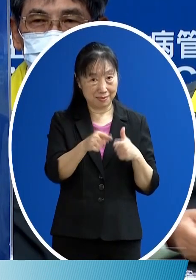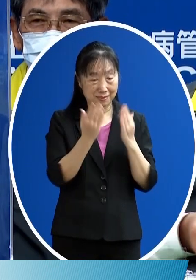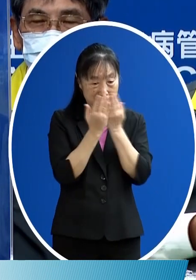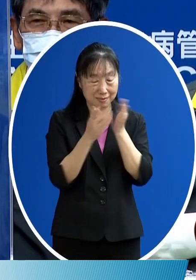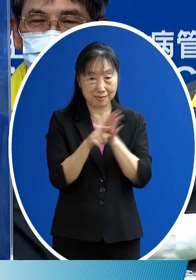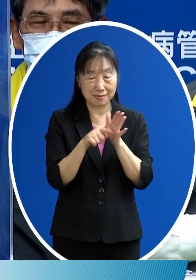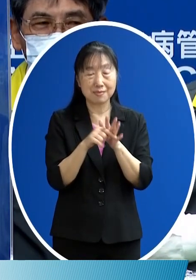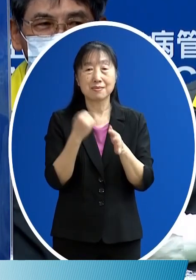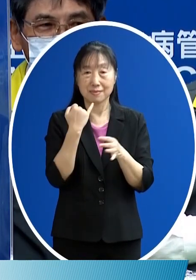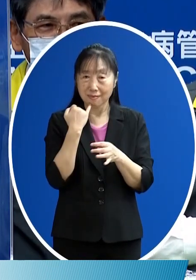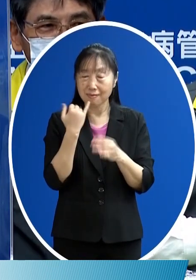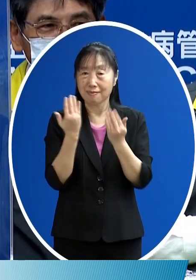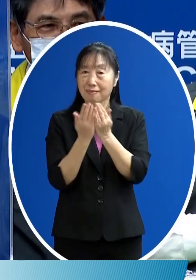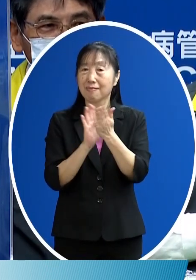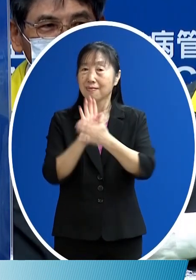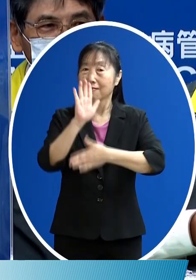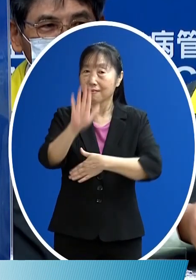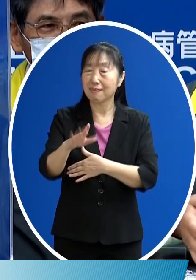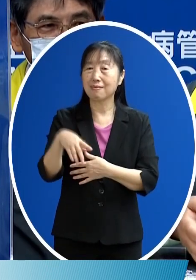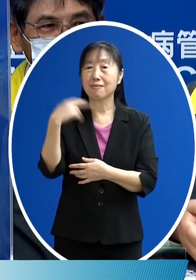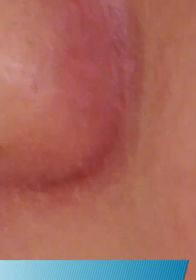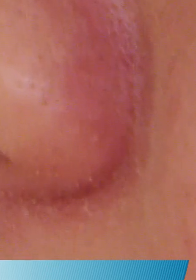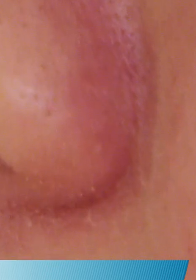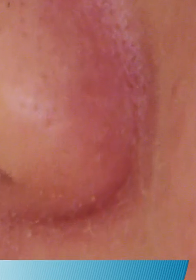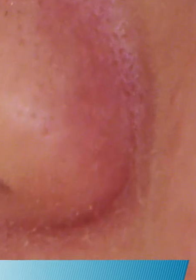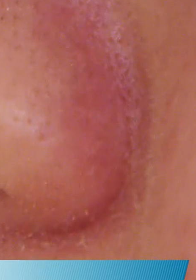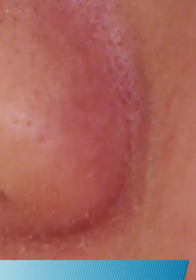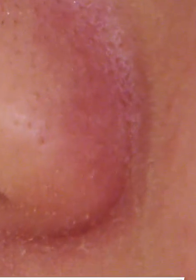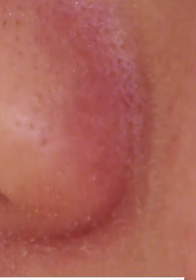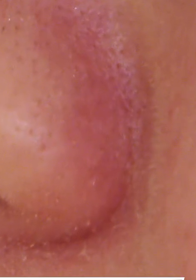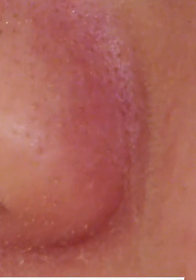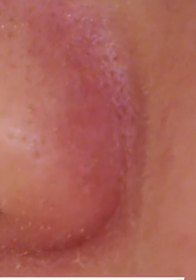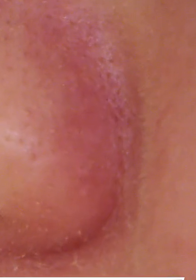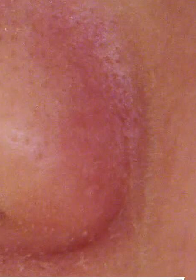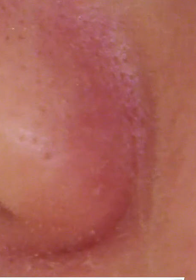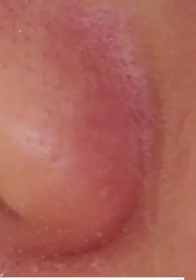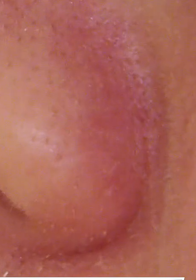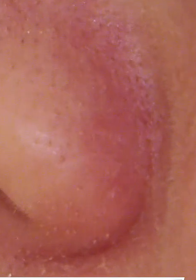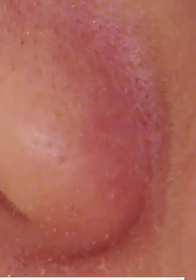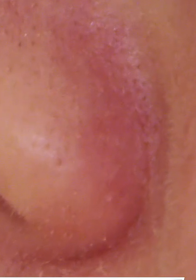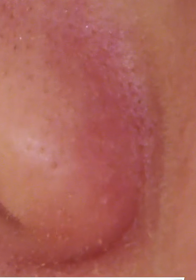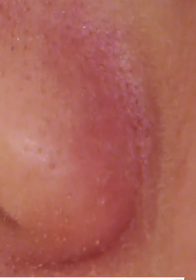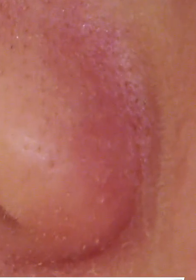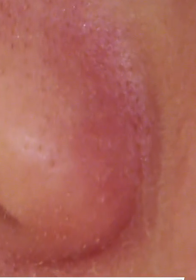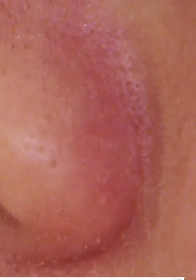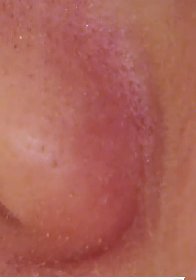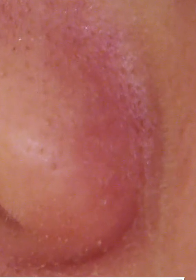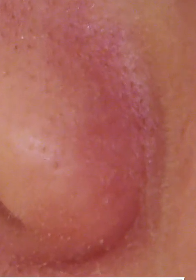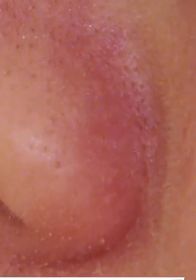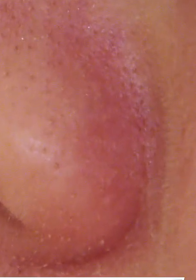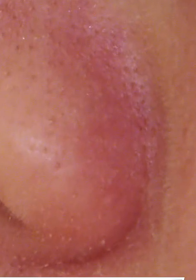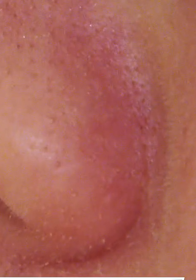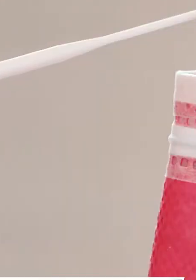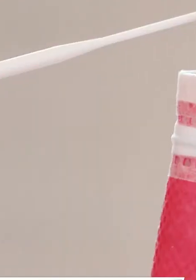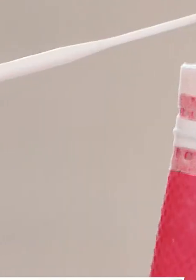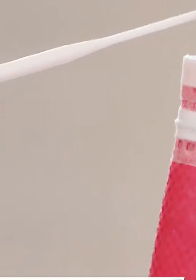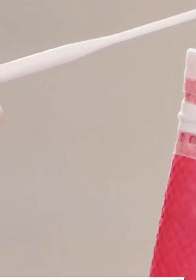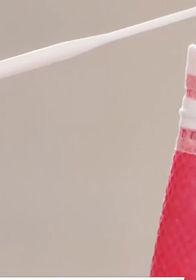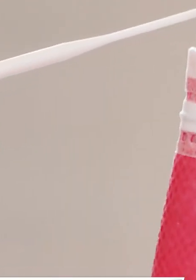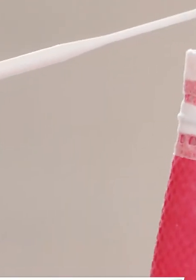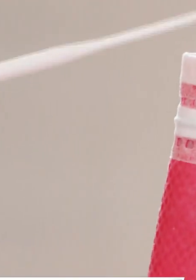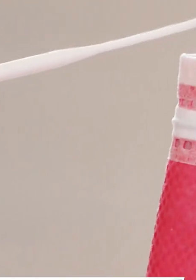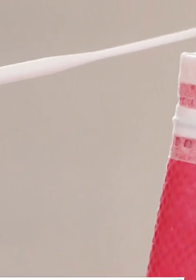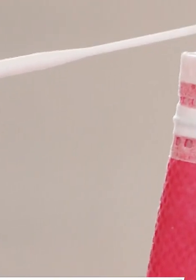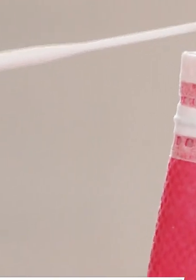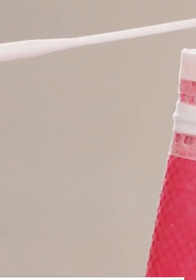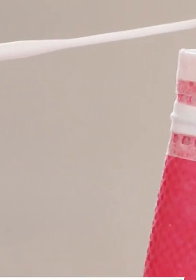候，那可能有一些是需要家长来领取。 针对台北市长柯文哲抛出快筛阳性视同确诊的做法，陈时中表